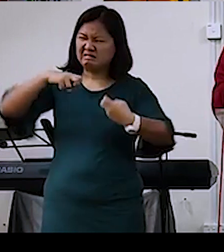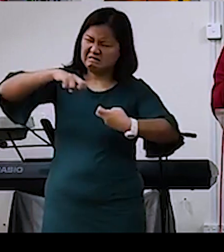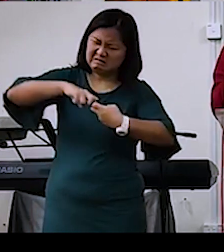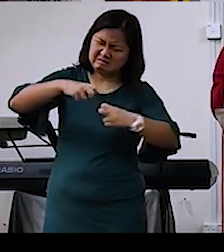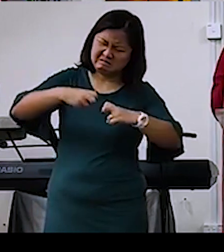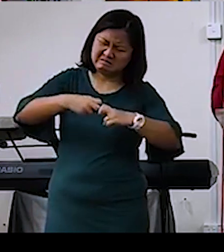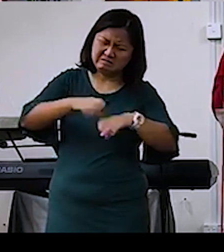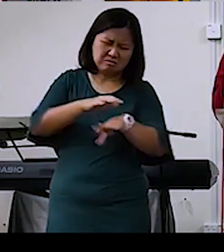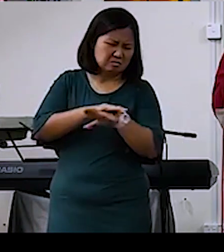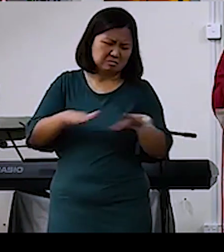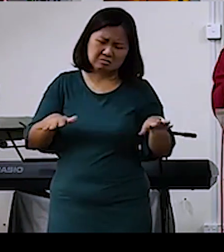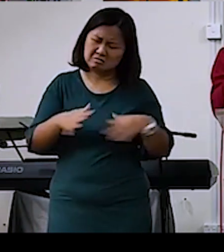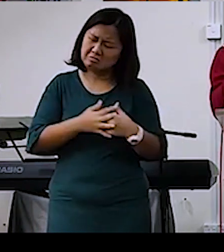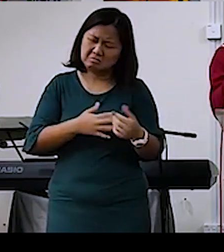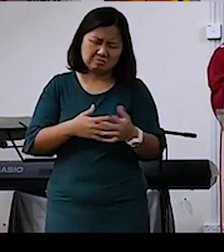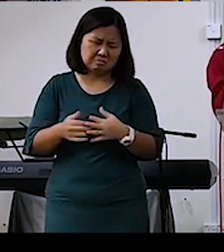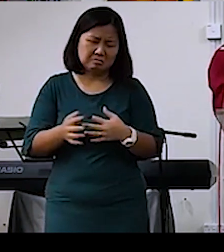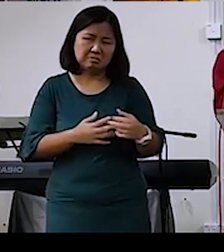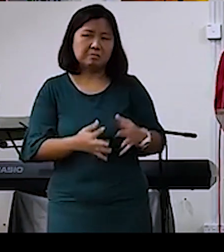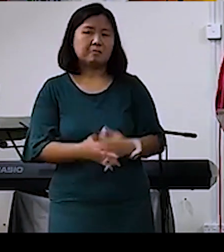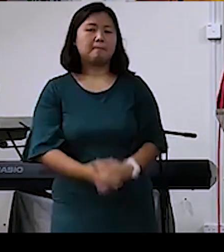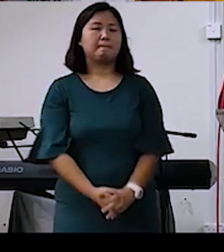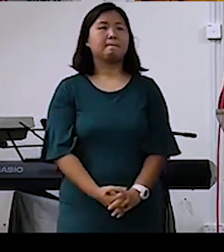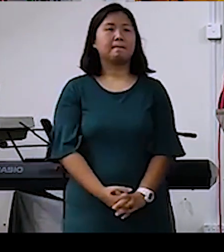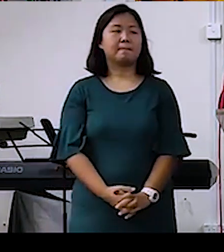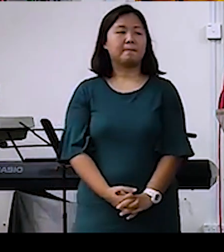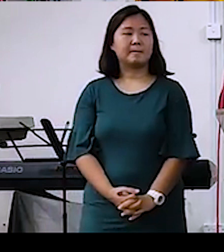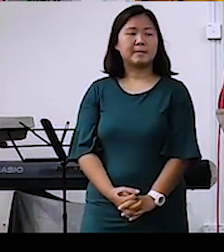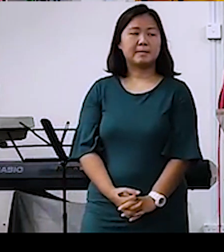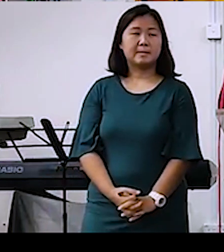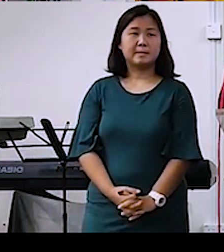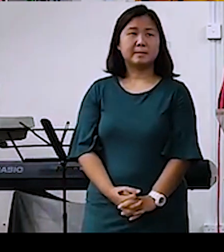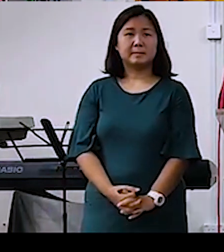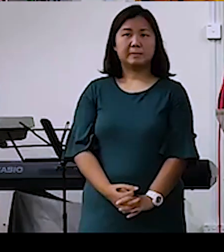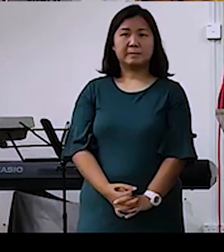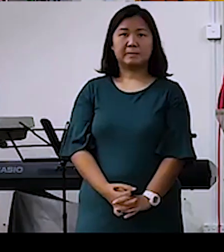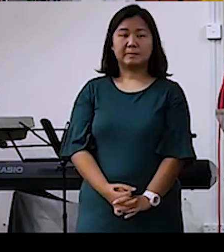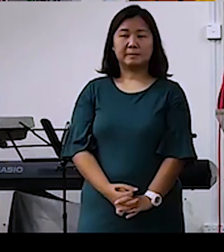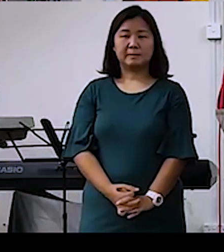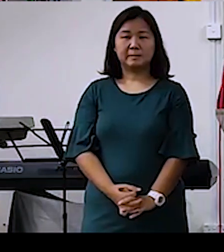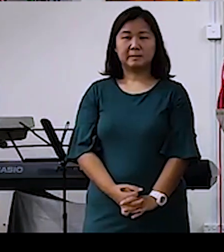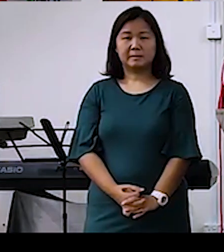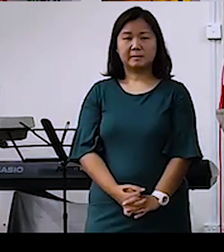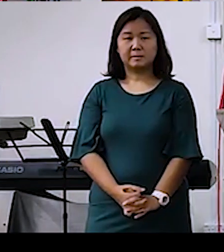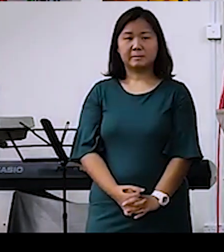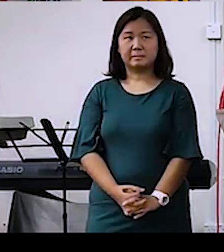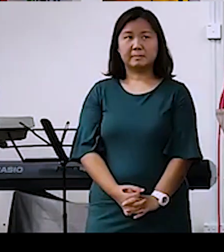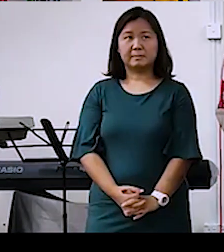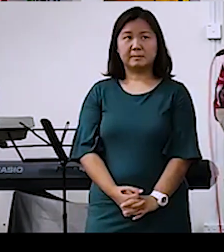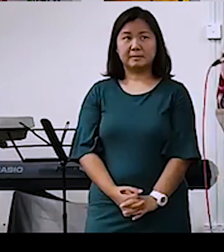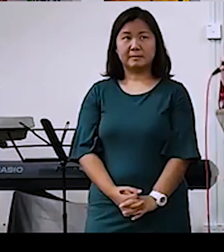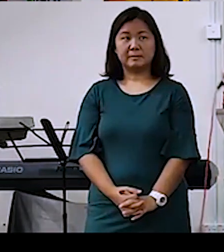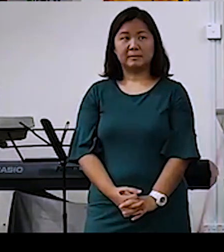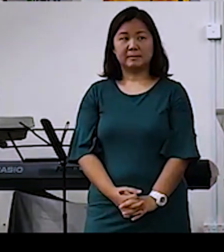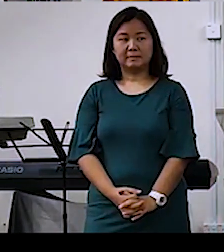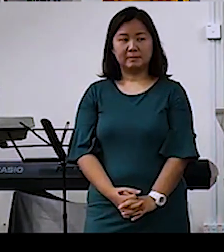Who can say amen? Amen. Hallelujah. 所以要简短的分享啊，我们的教会里面呢有这个Josephine 那么呢，他在这个